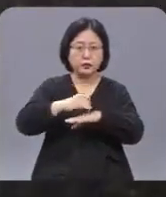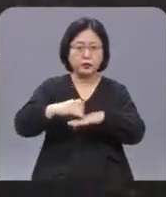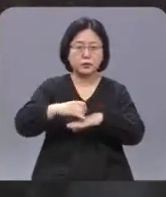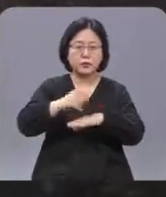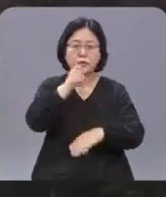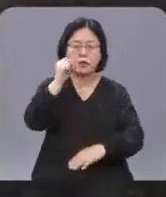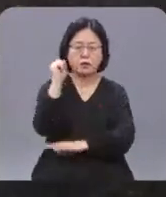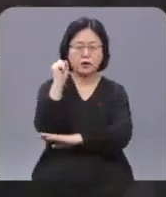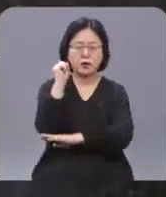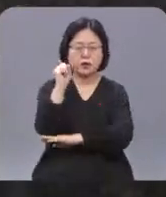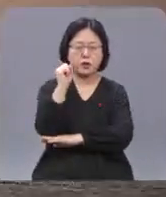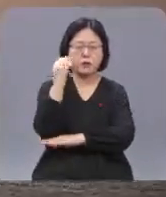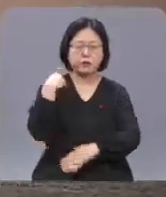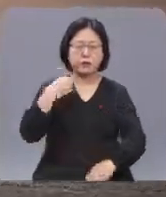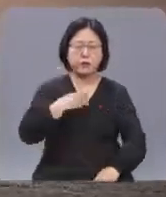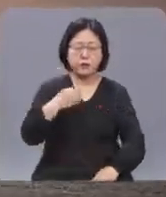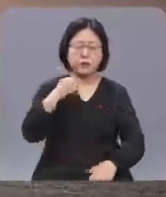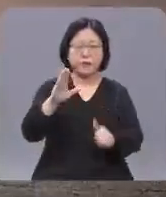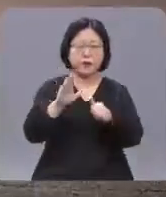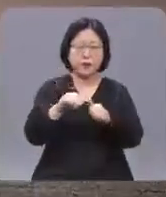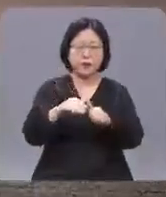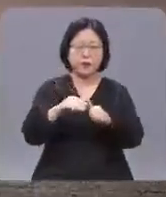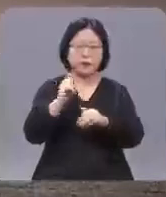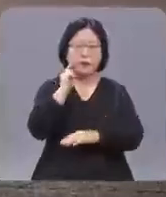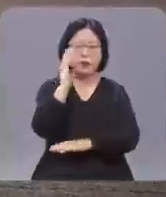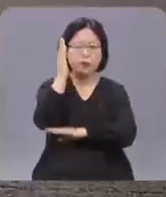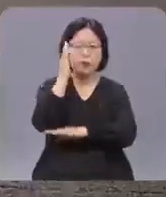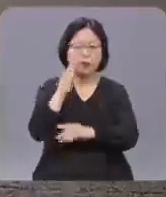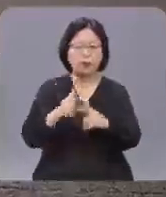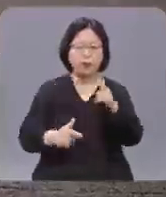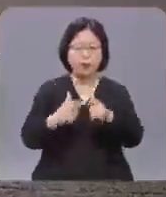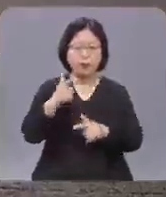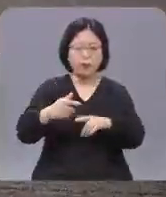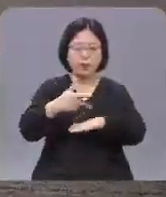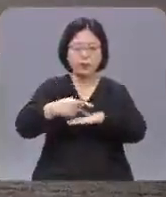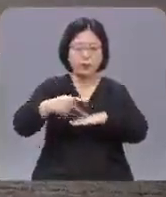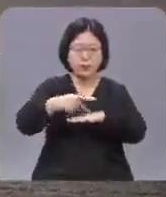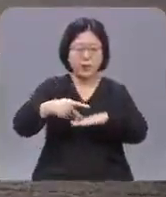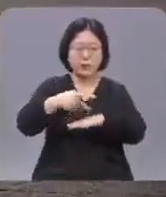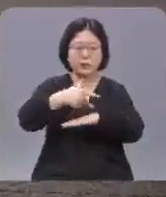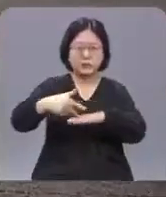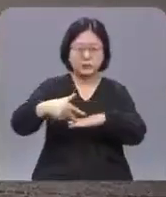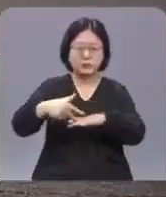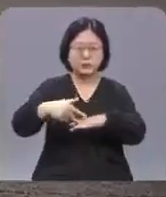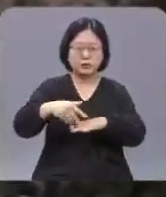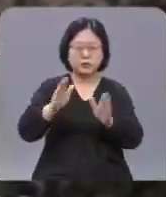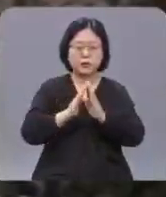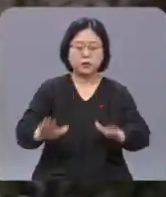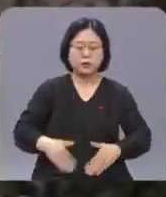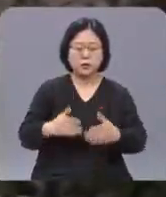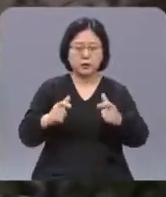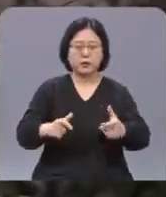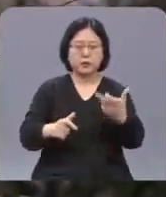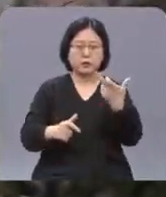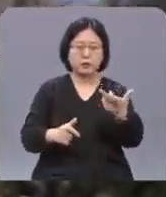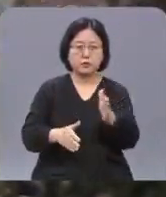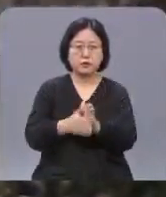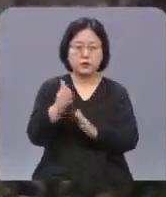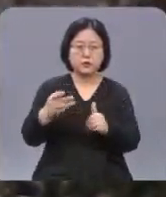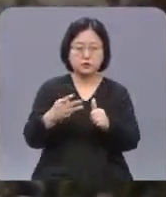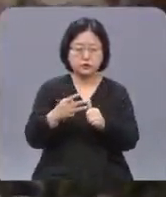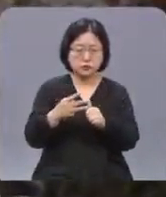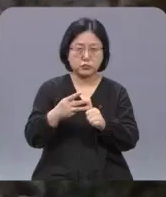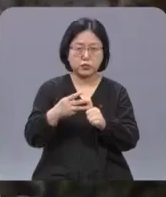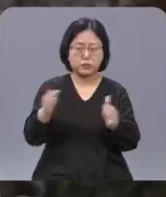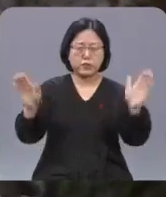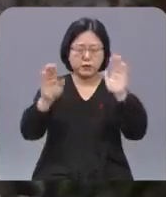영암 무안 함평 영광 목포 신안 진도 등 전남 17개 시군입니다